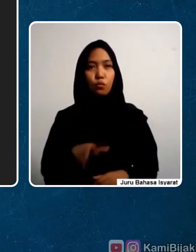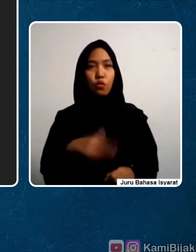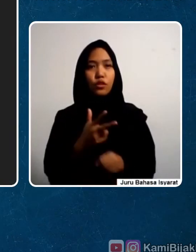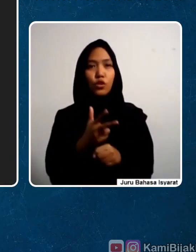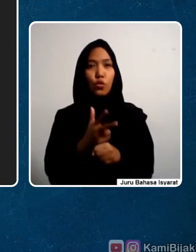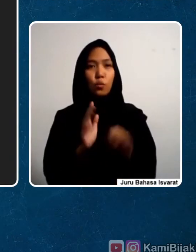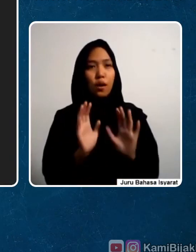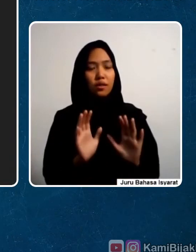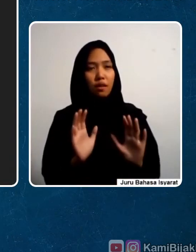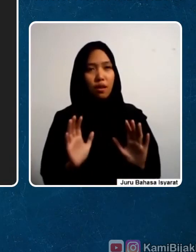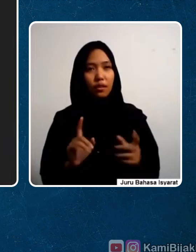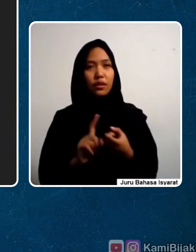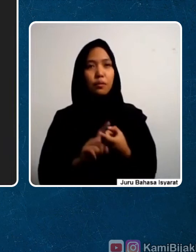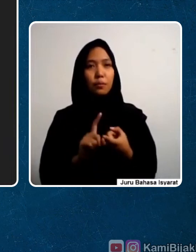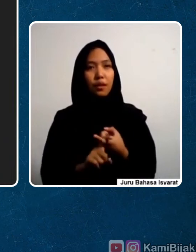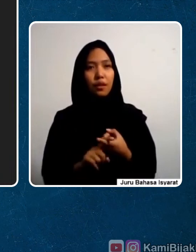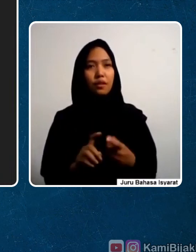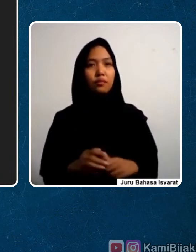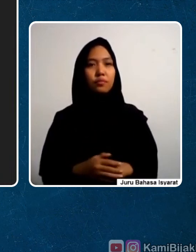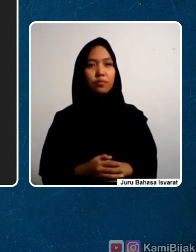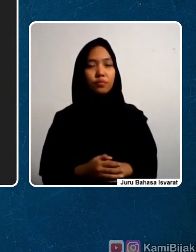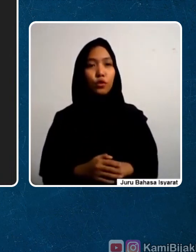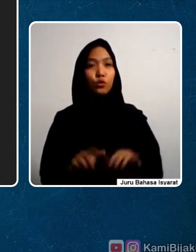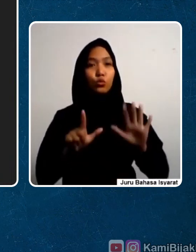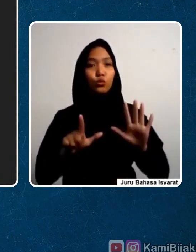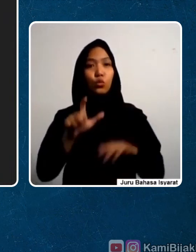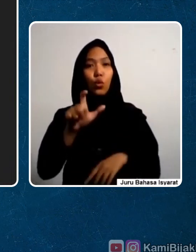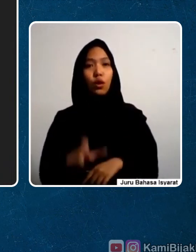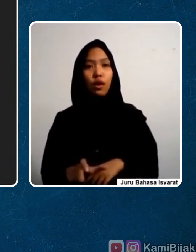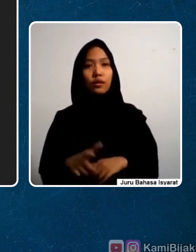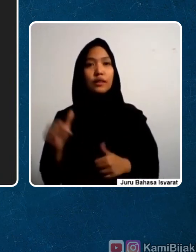Boleh tahu tips-tipsnya Mas?